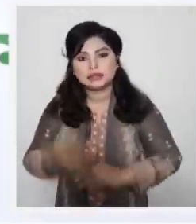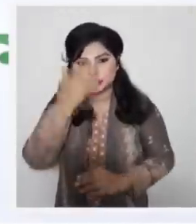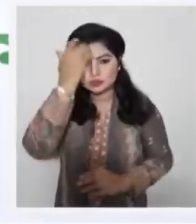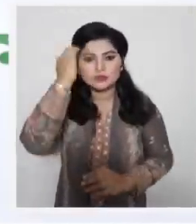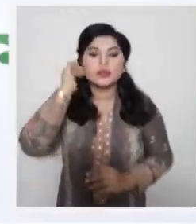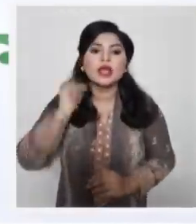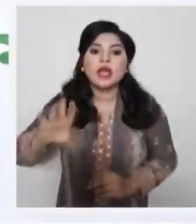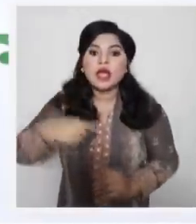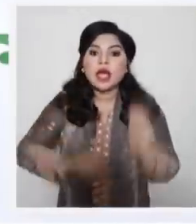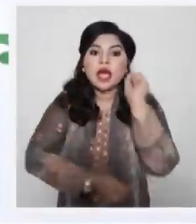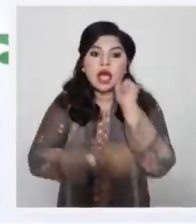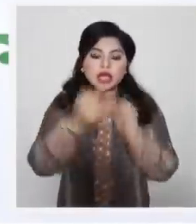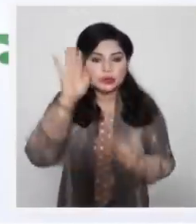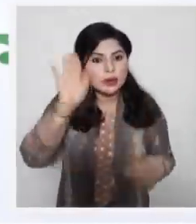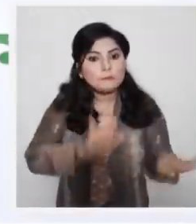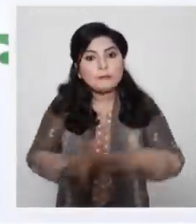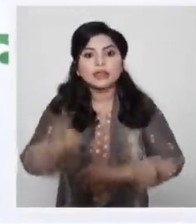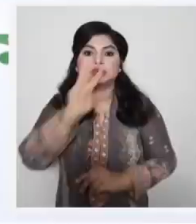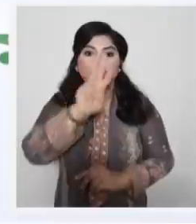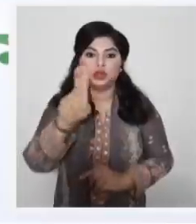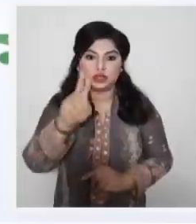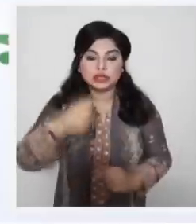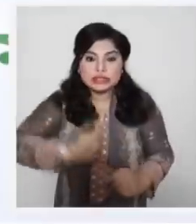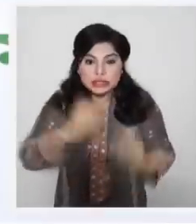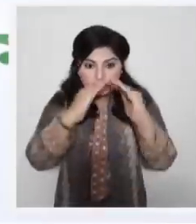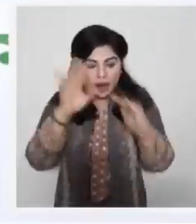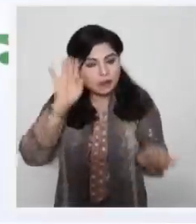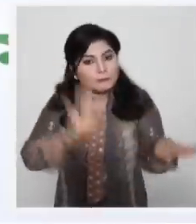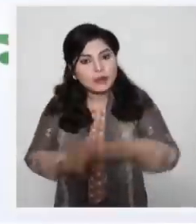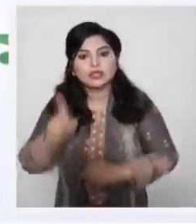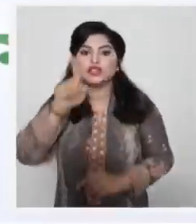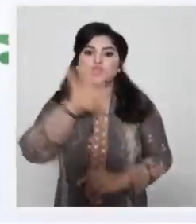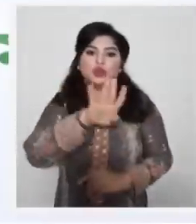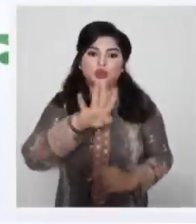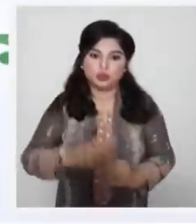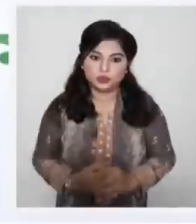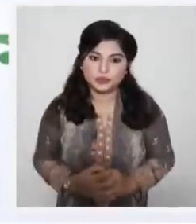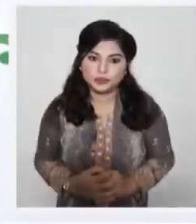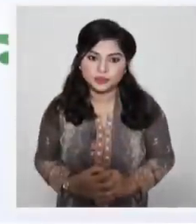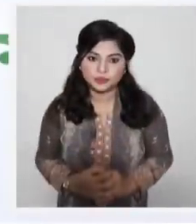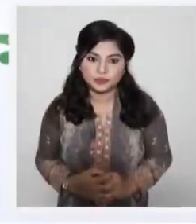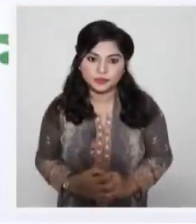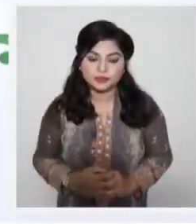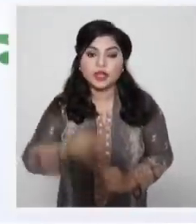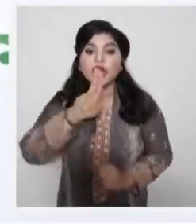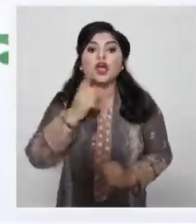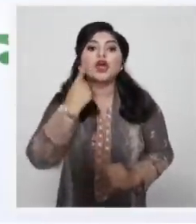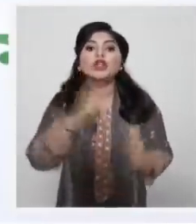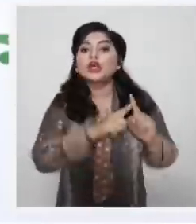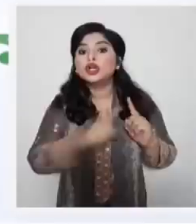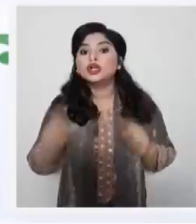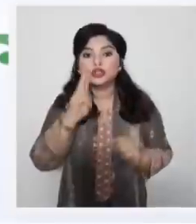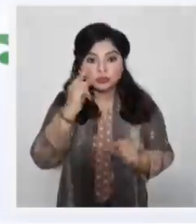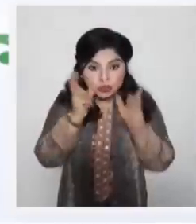5 জন, খুলনা বিভাগে 1 জন, ময়মনসিংহ বিভাগে 2 জন। হাসপাতালে মৃত্যুবরণ করেছেন 32 জন, বাড়িতে